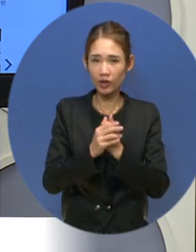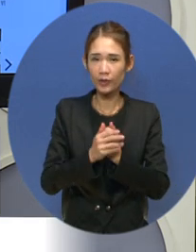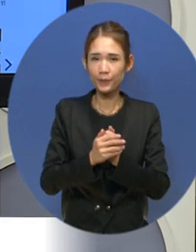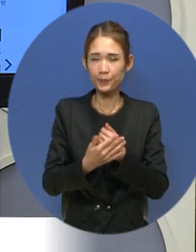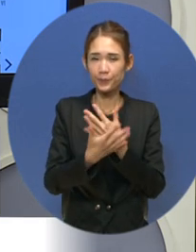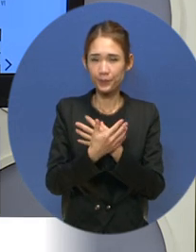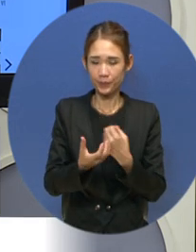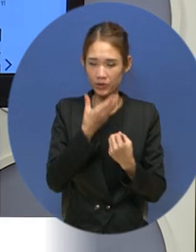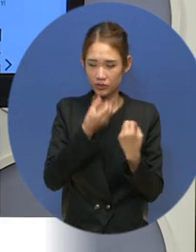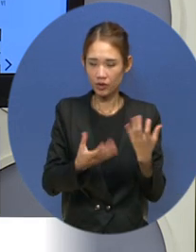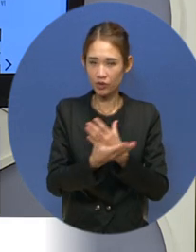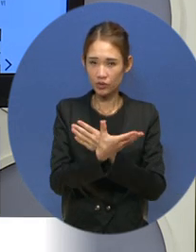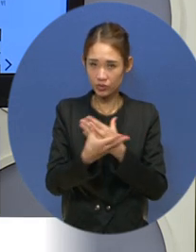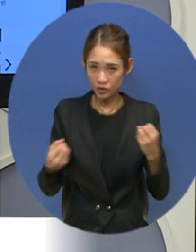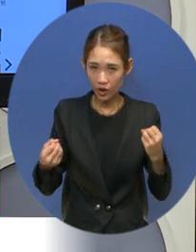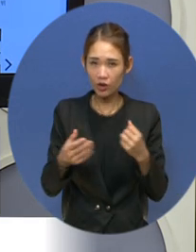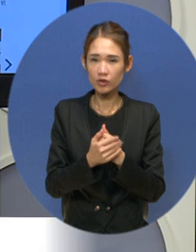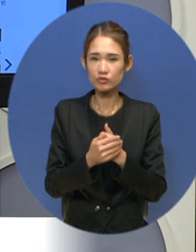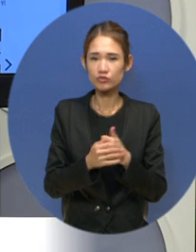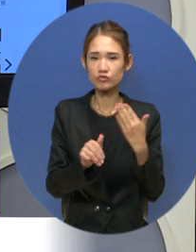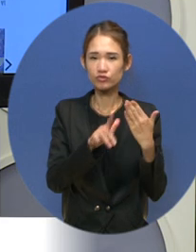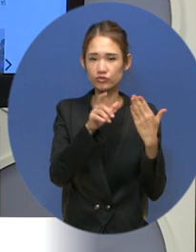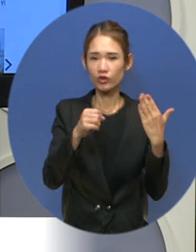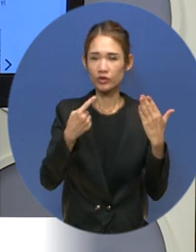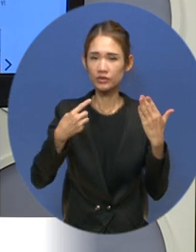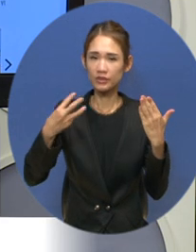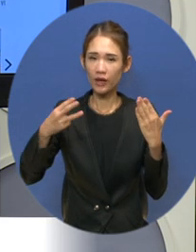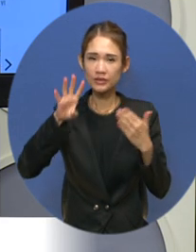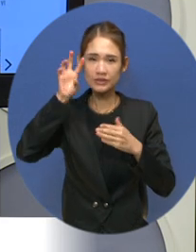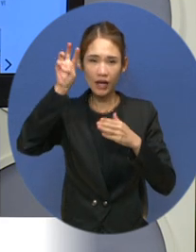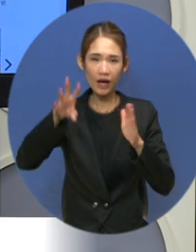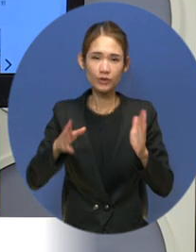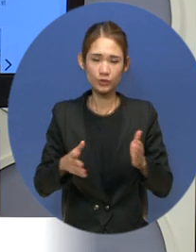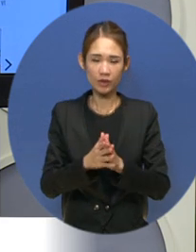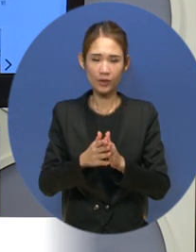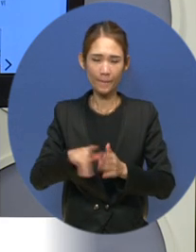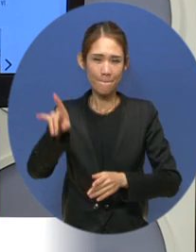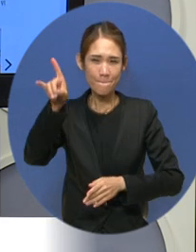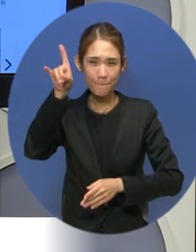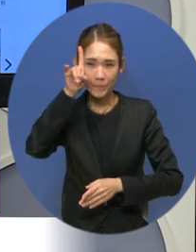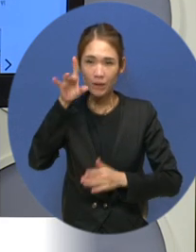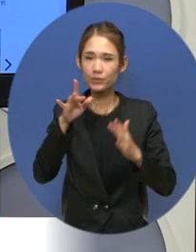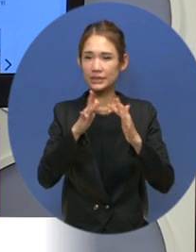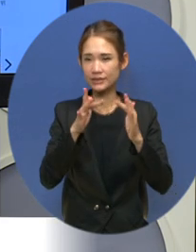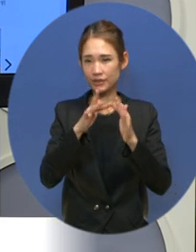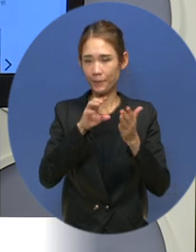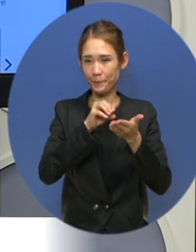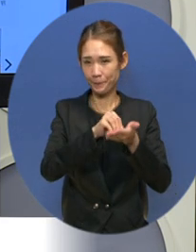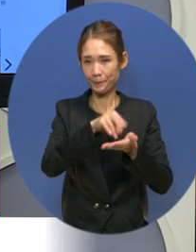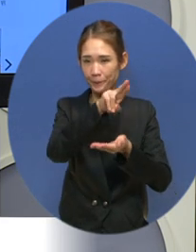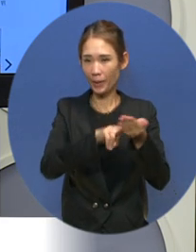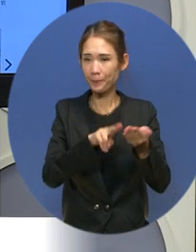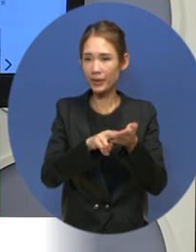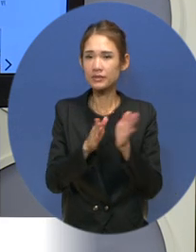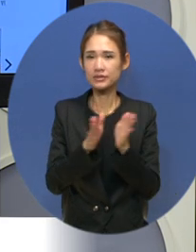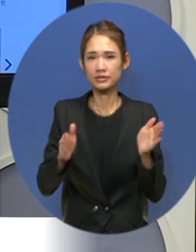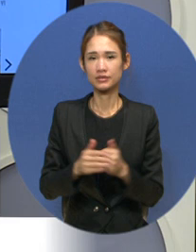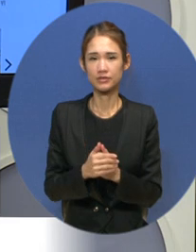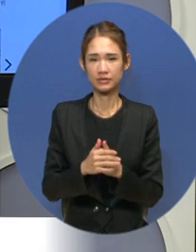9월 1일부터 3일까지 사흘간 100% 온라인으로만 사전 판매 한다고 밝혔습니다